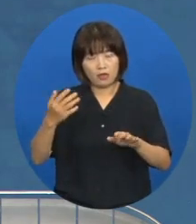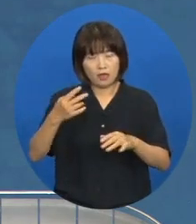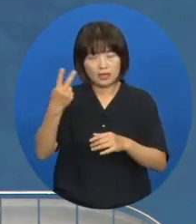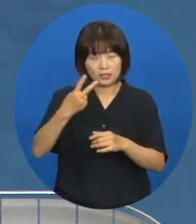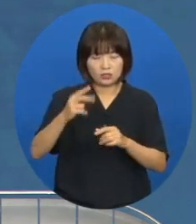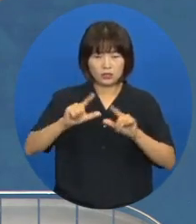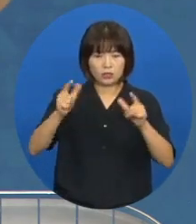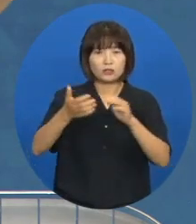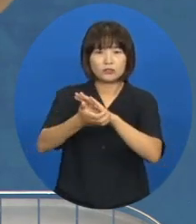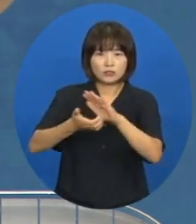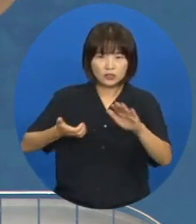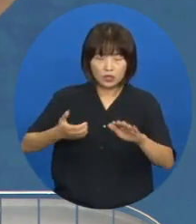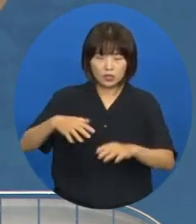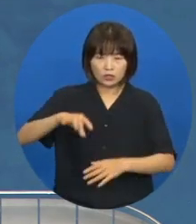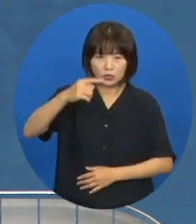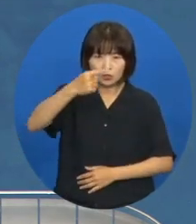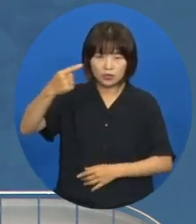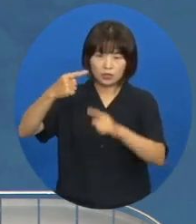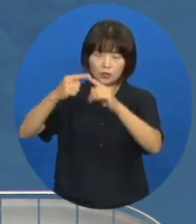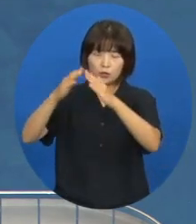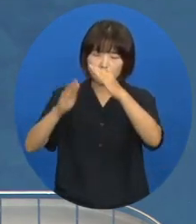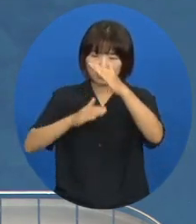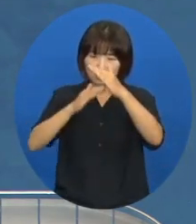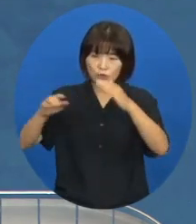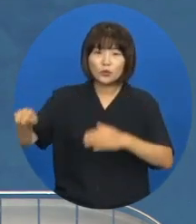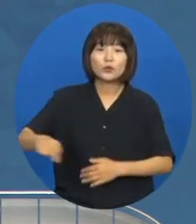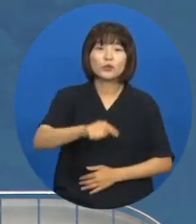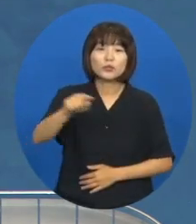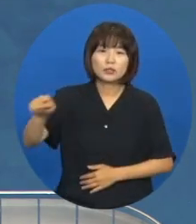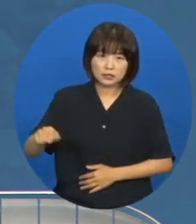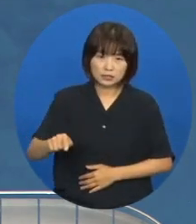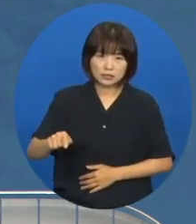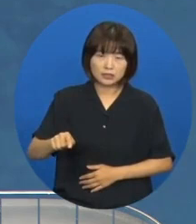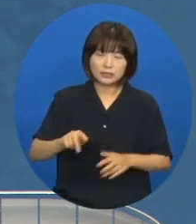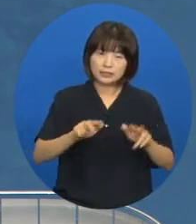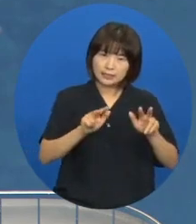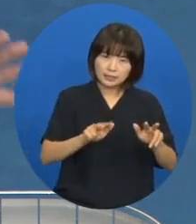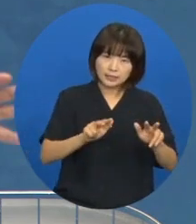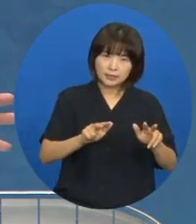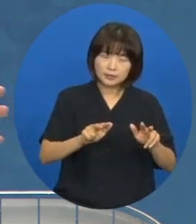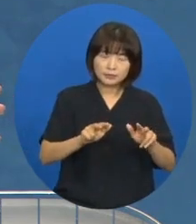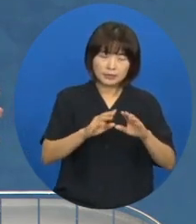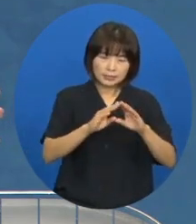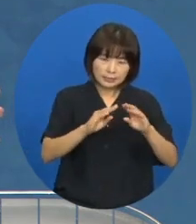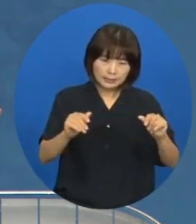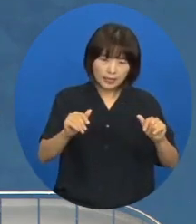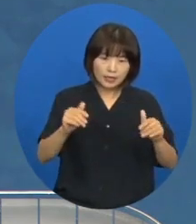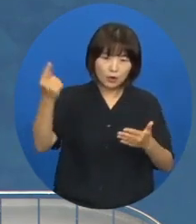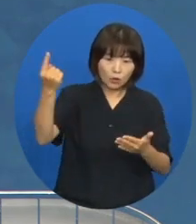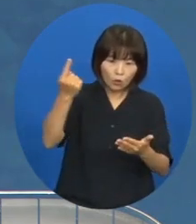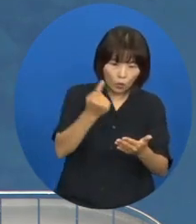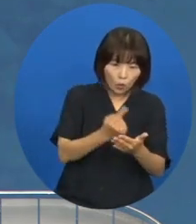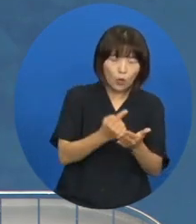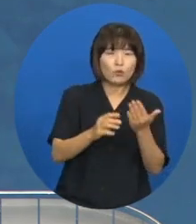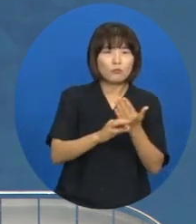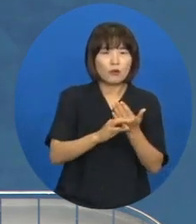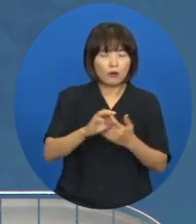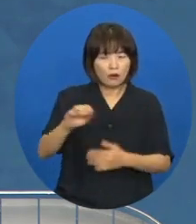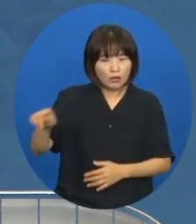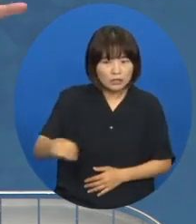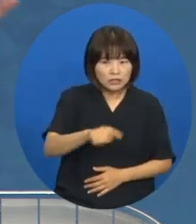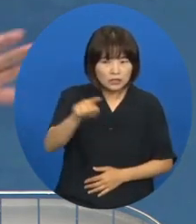그때 초대교회 성도들이 지금 이 시간에 이 땅에 와 본다면 그들은